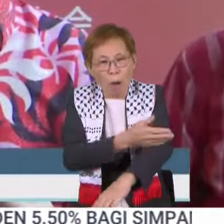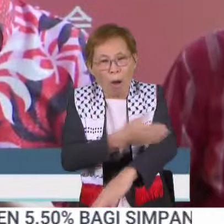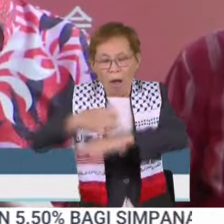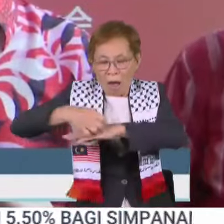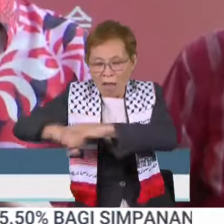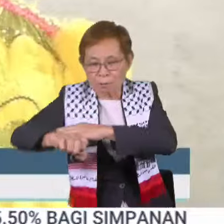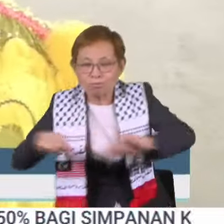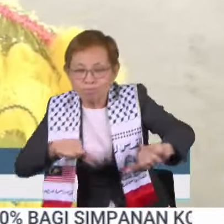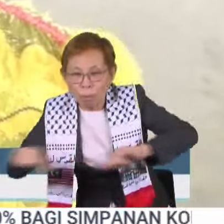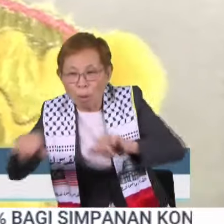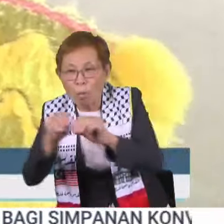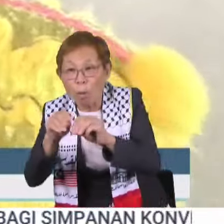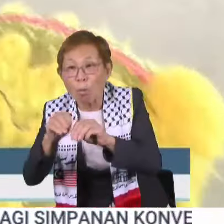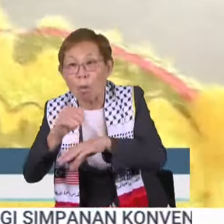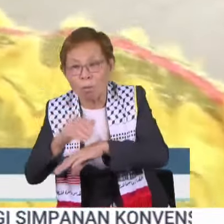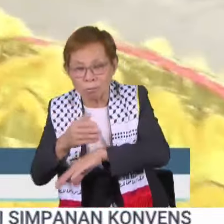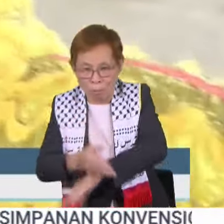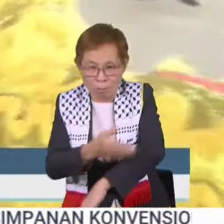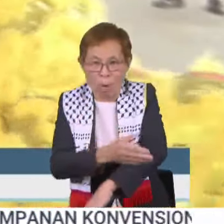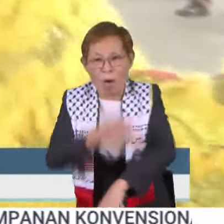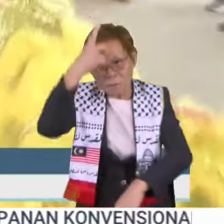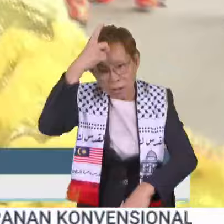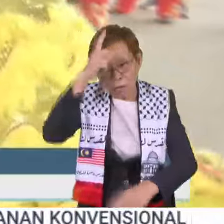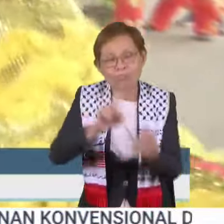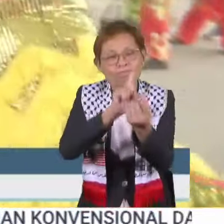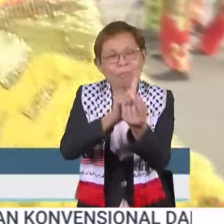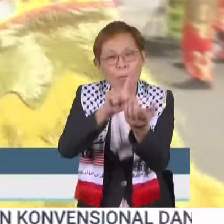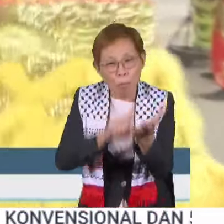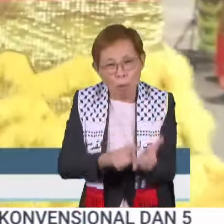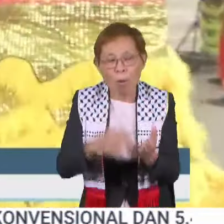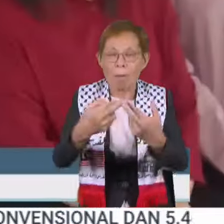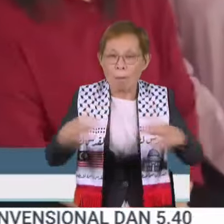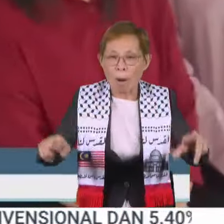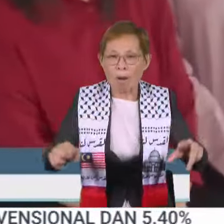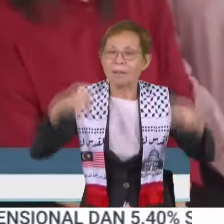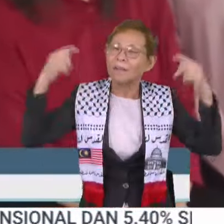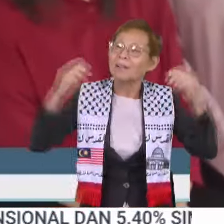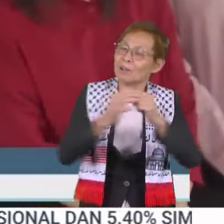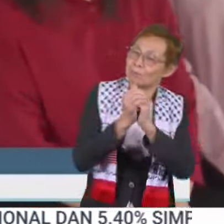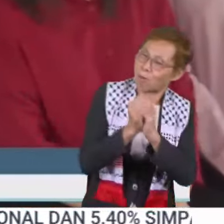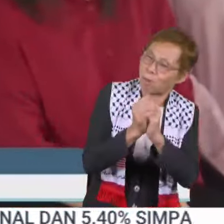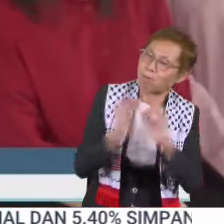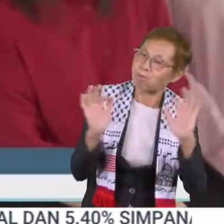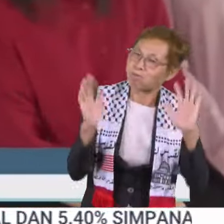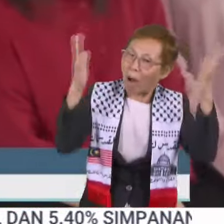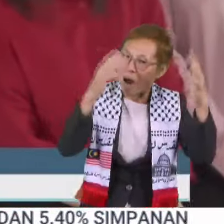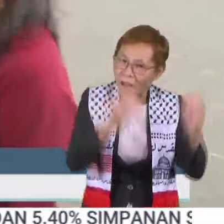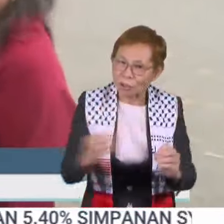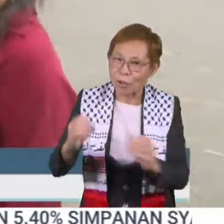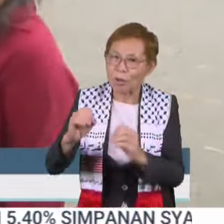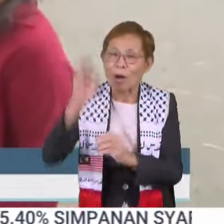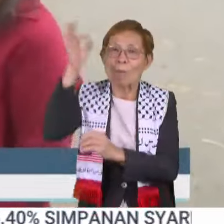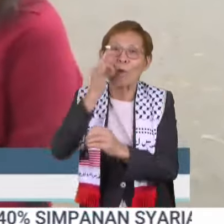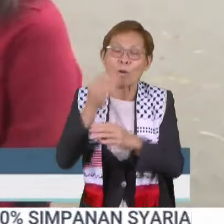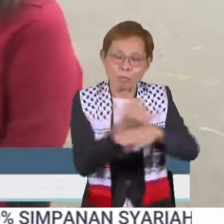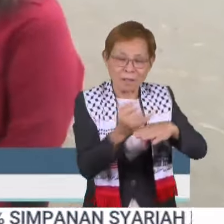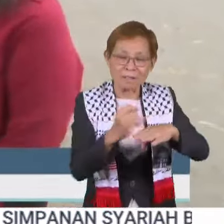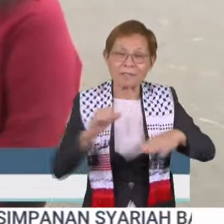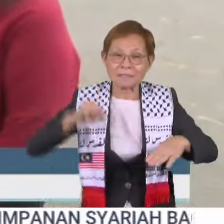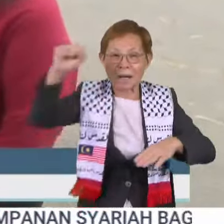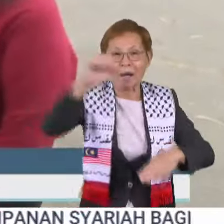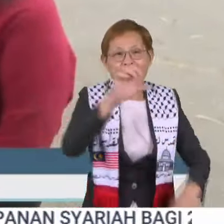export aktivities Datuk pong ditemui selepas merasmikan sambutan tahun baharu Cina anjuran persekutuan industri